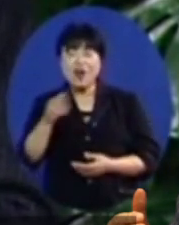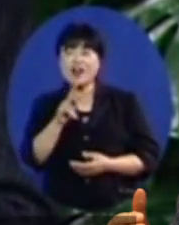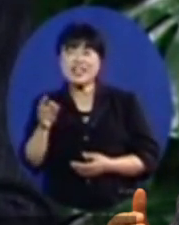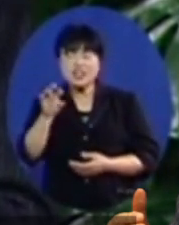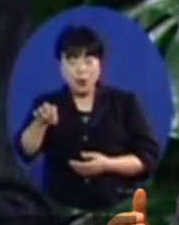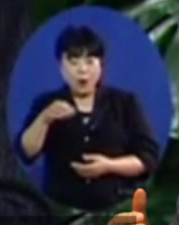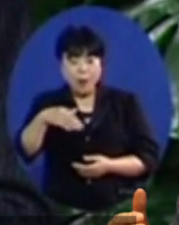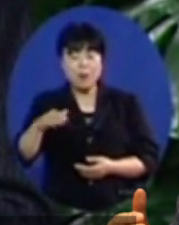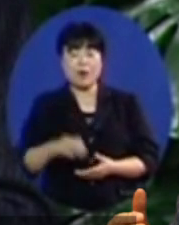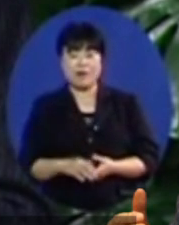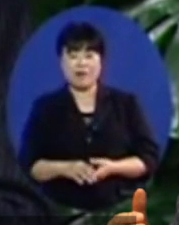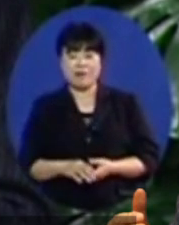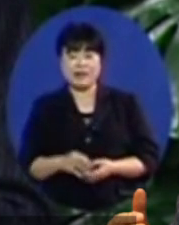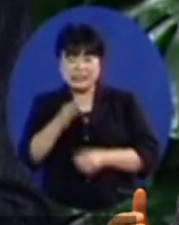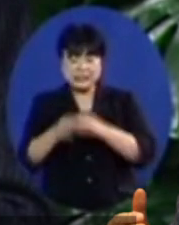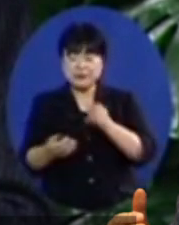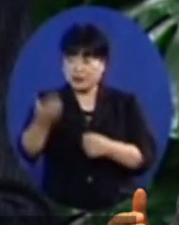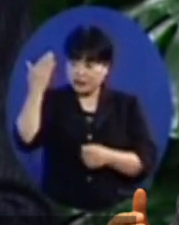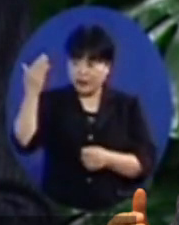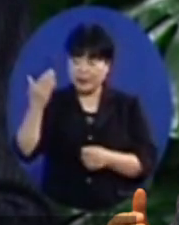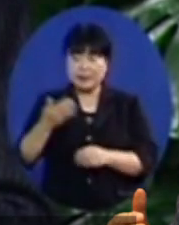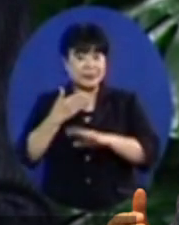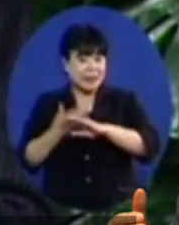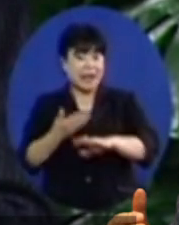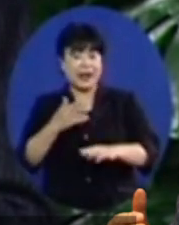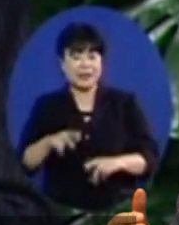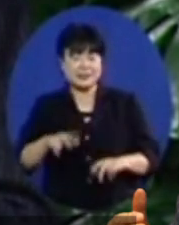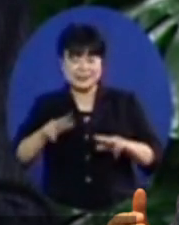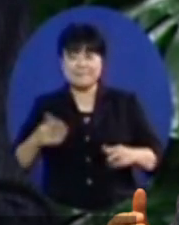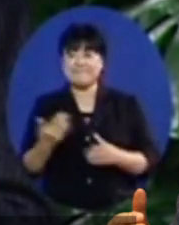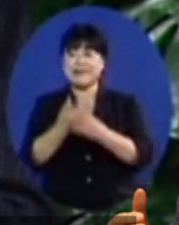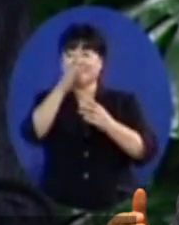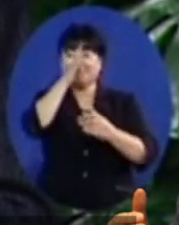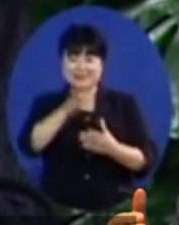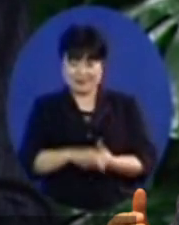가도 10년 전에 경기도는 아니야.